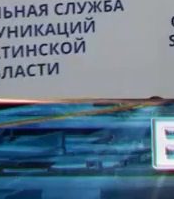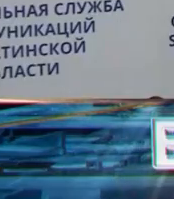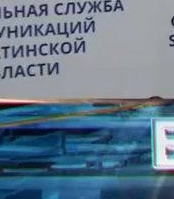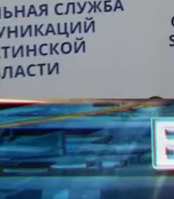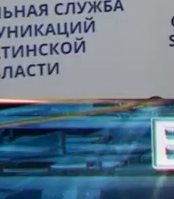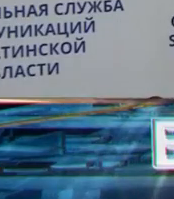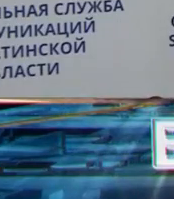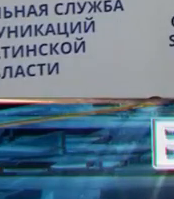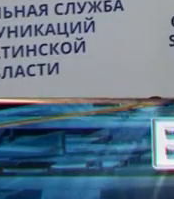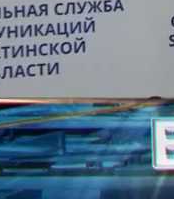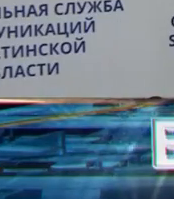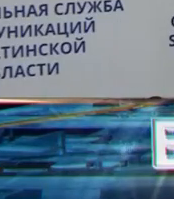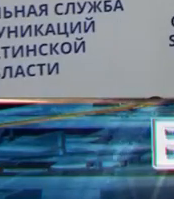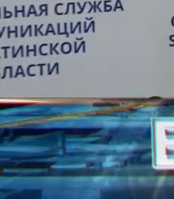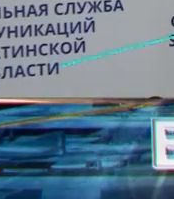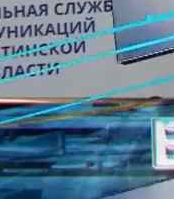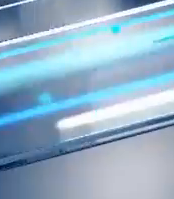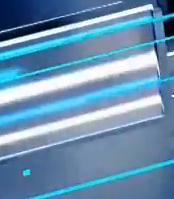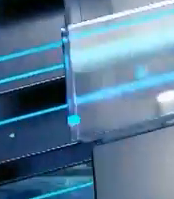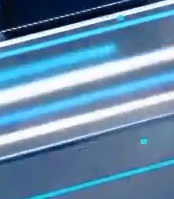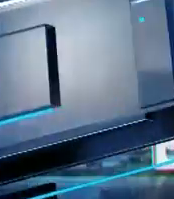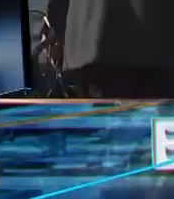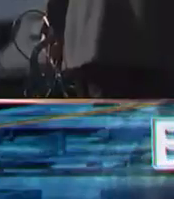санитарлық дезинфекциялық режим сақталатын болады.